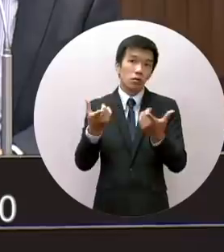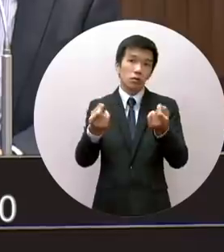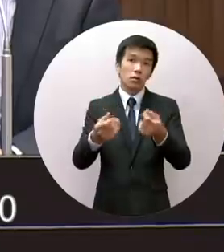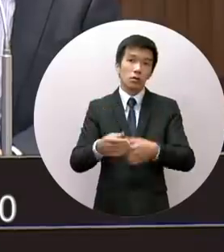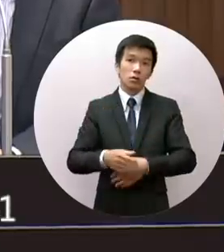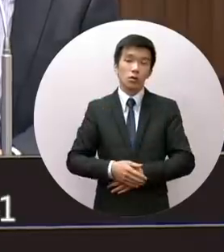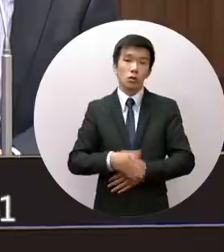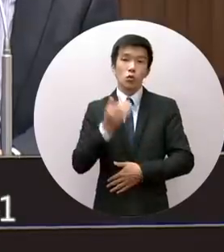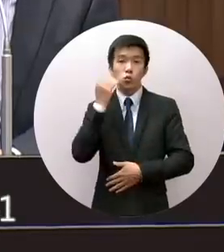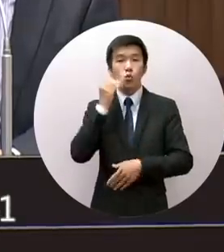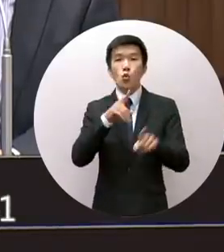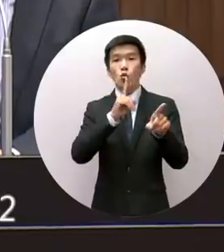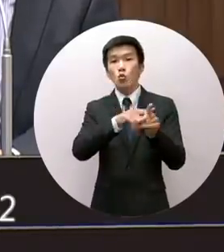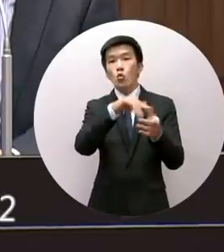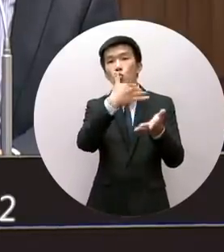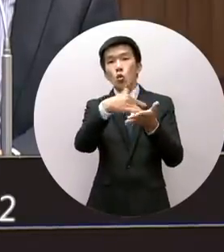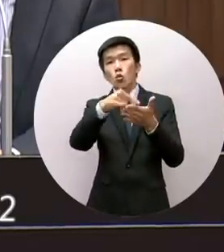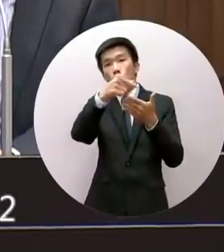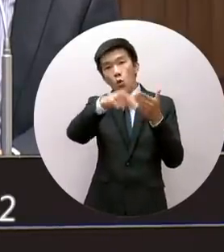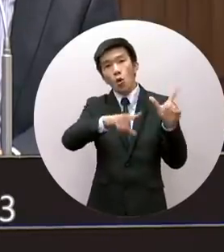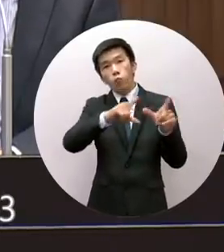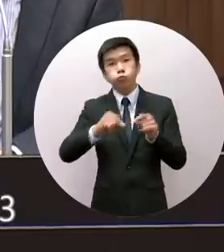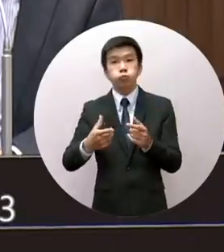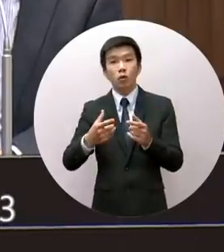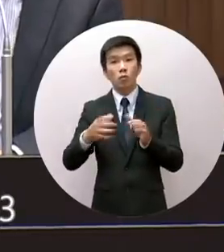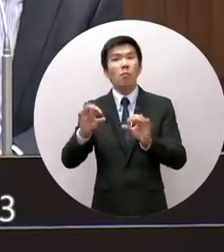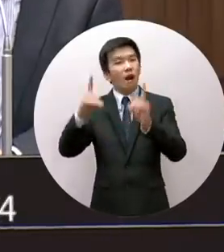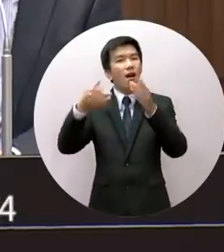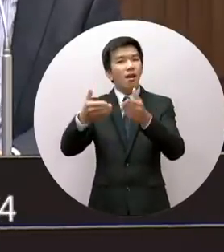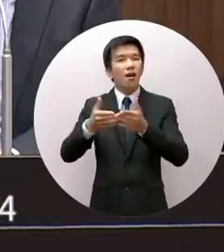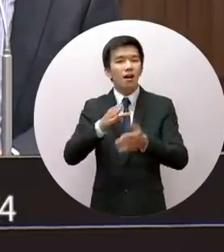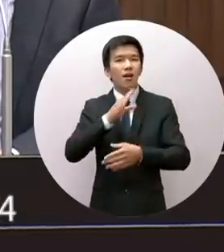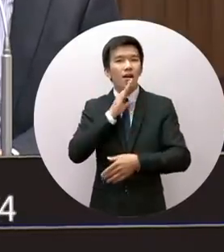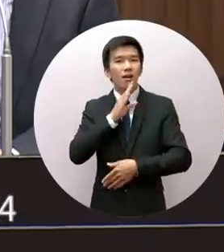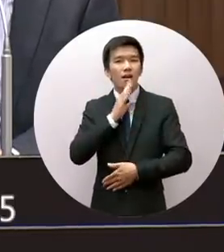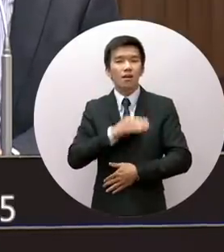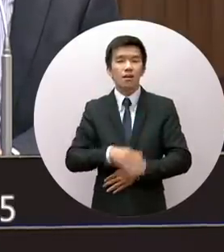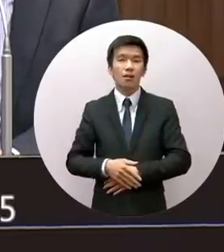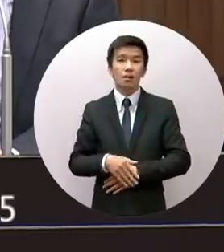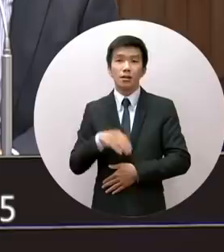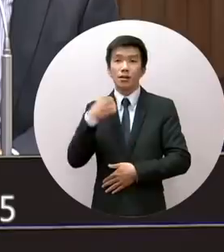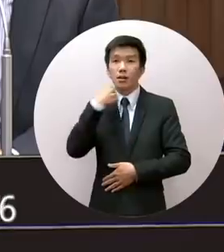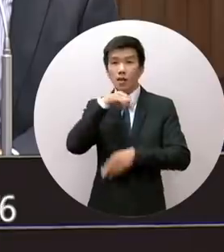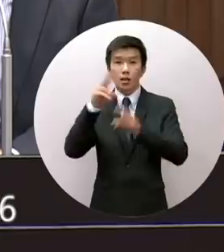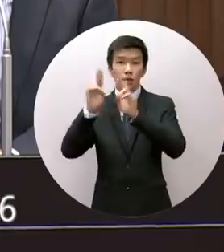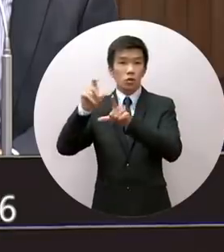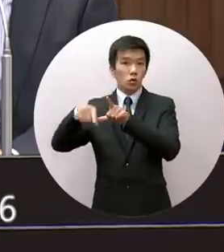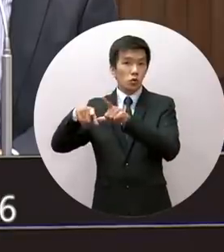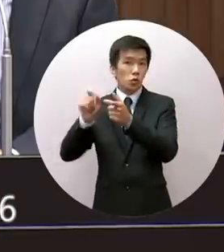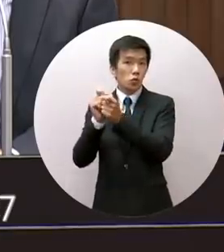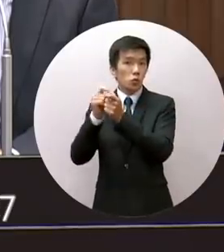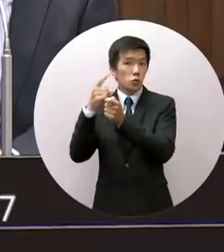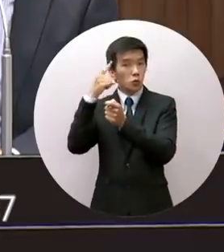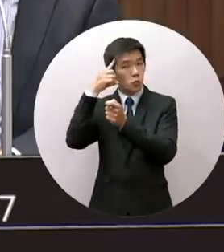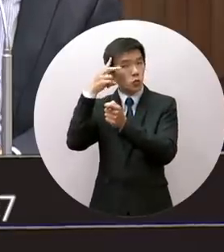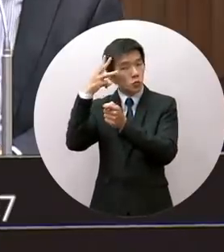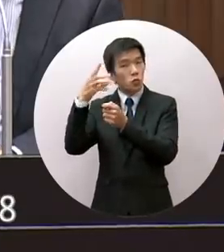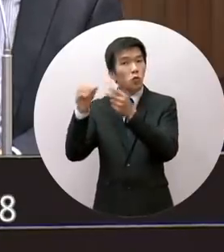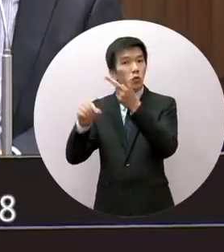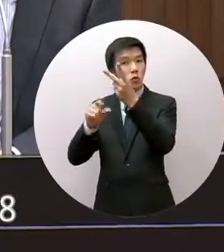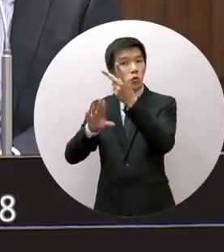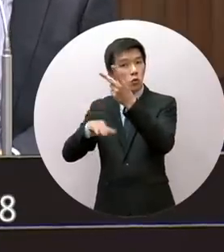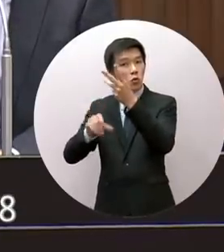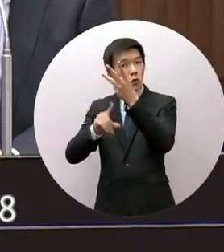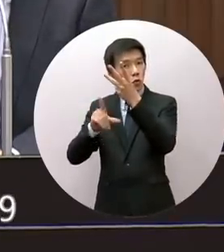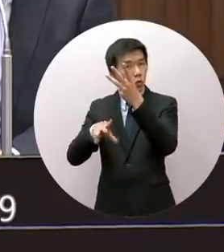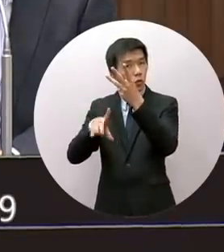如果照公式的话，不是要涨吗？你台电这2天2月底、3月初发